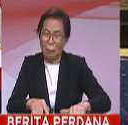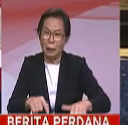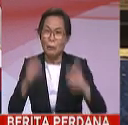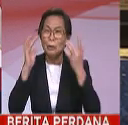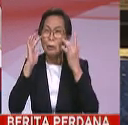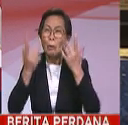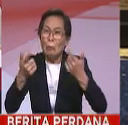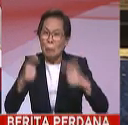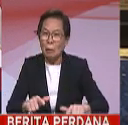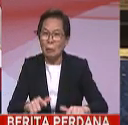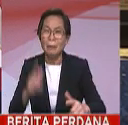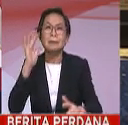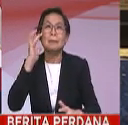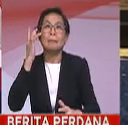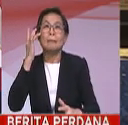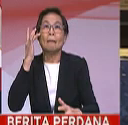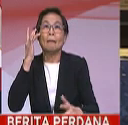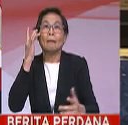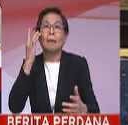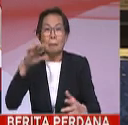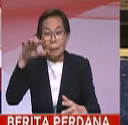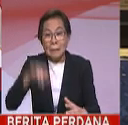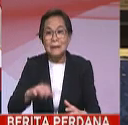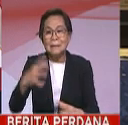call for unprecedented measures.